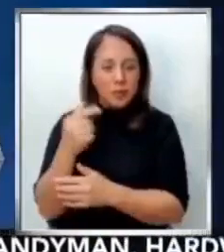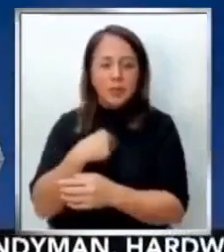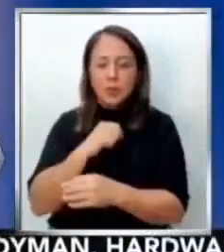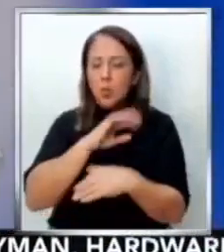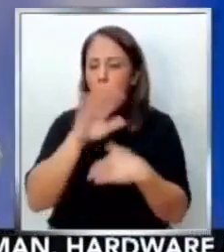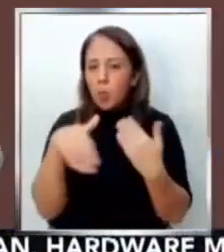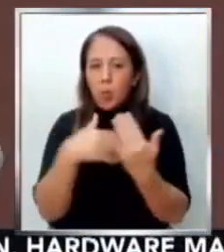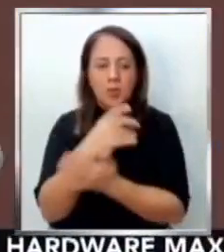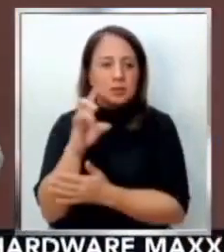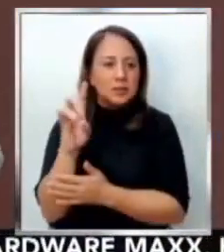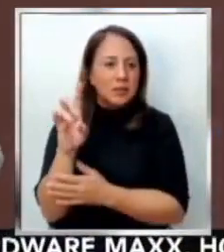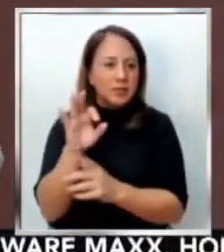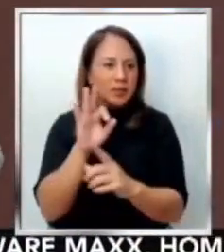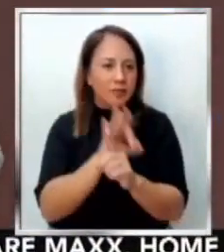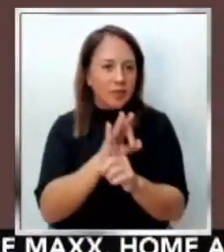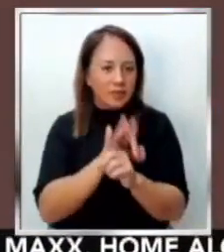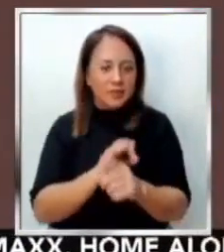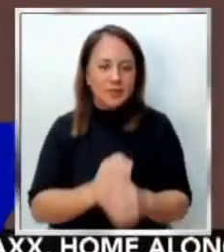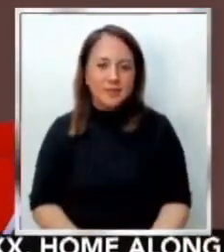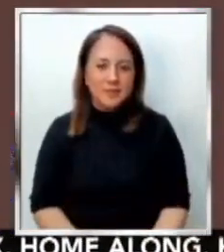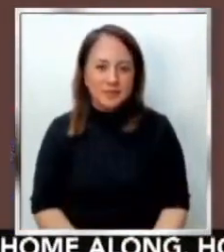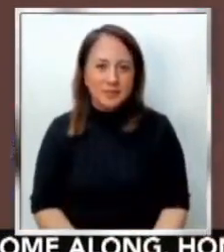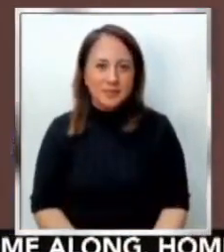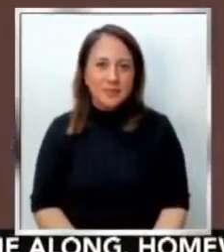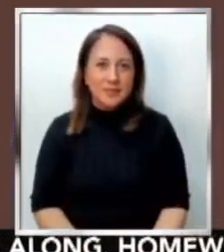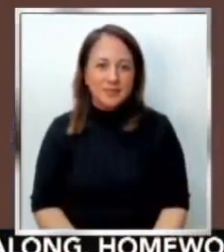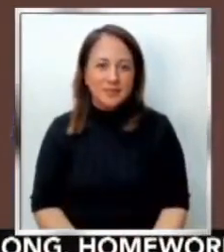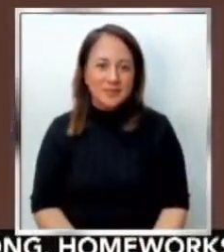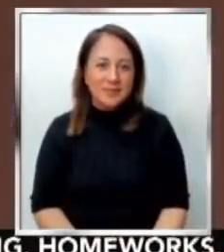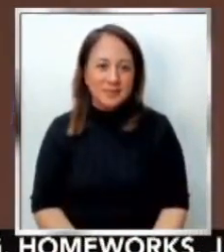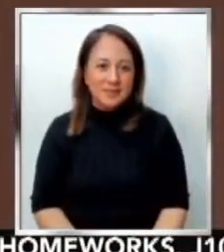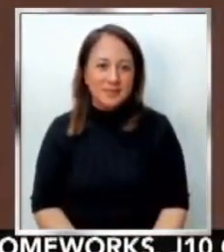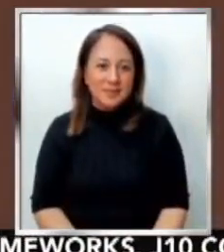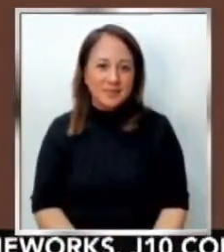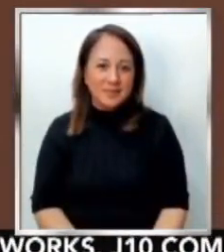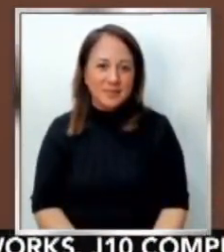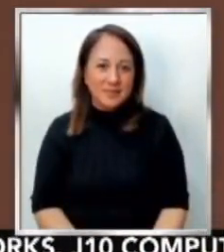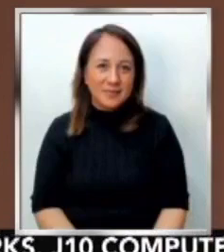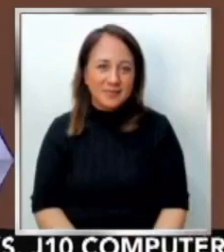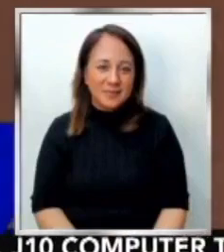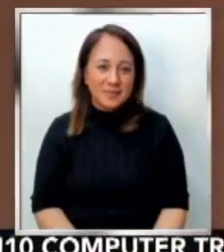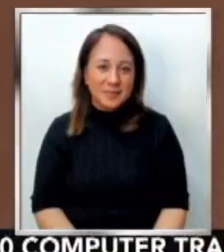17 fans. Ang daming nangyari. OMG.